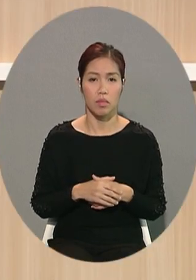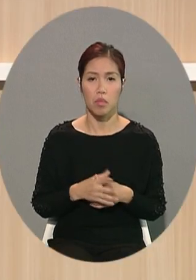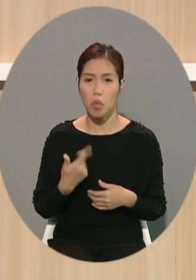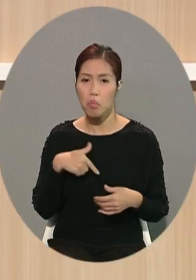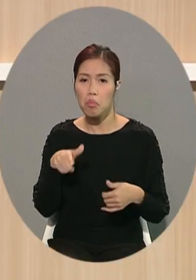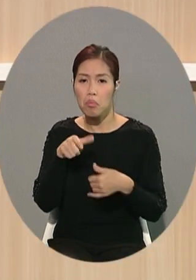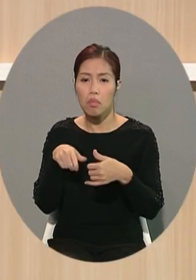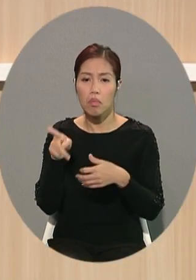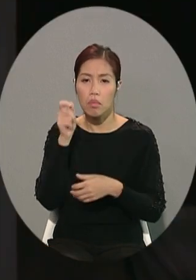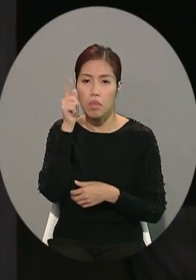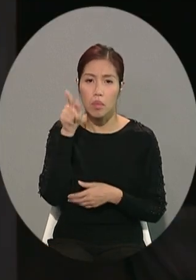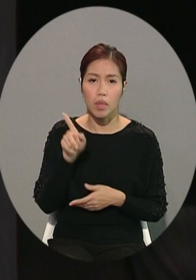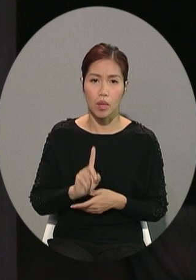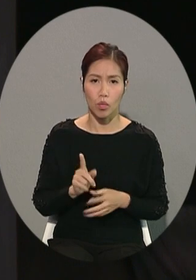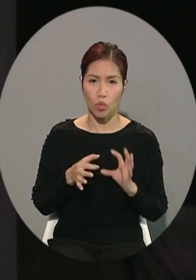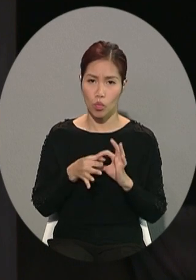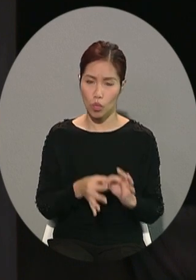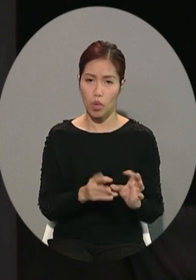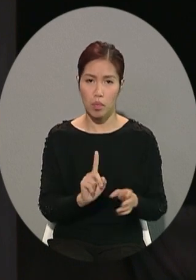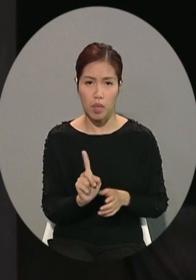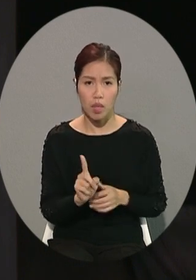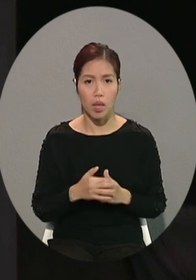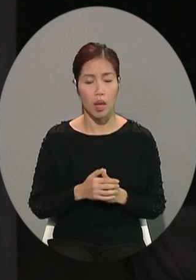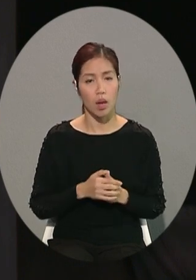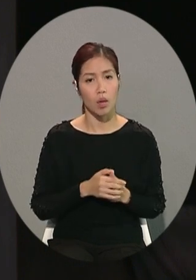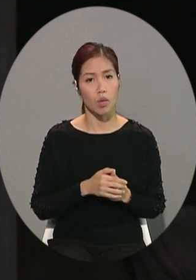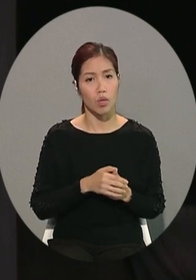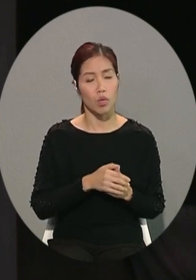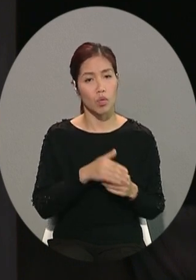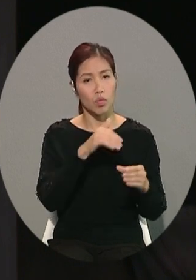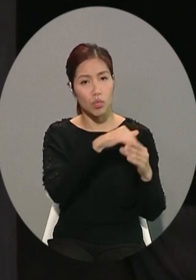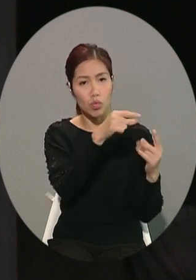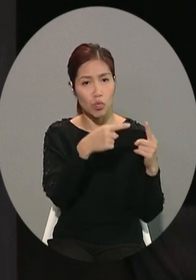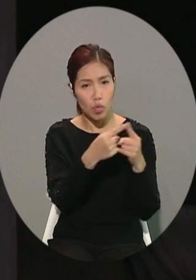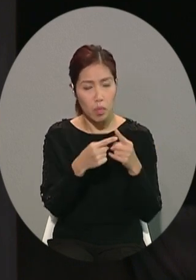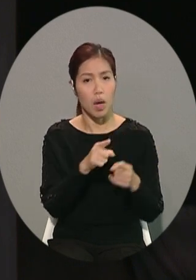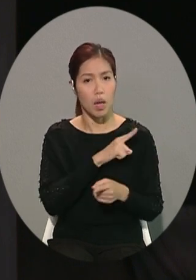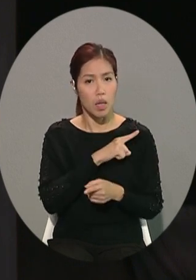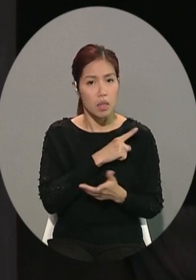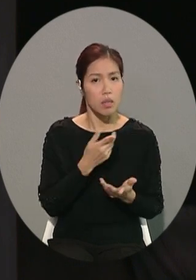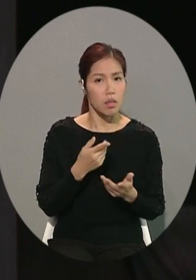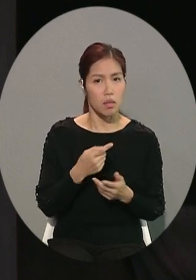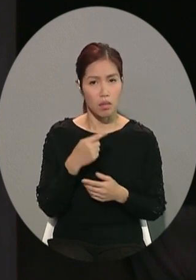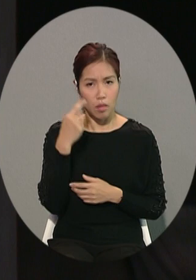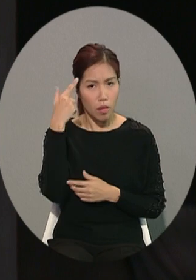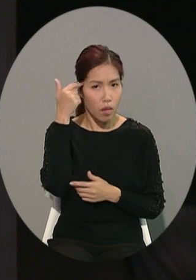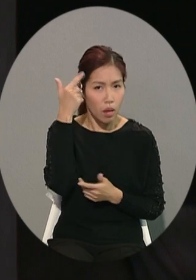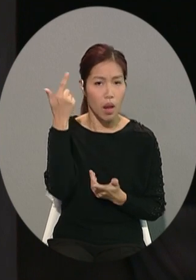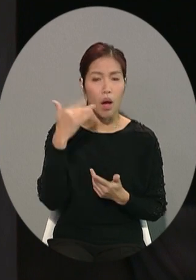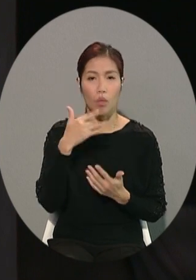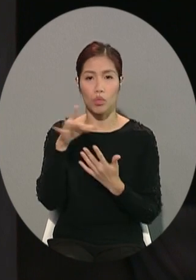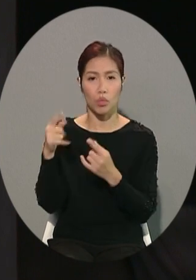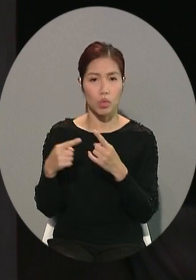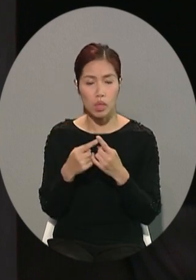關係呢？跟選民 這個特色跟選民有什麼關係？市民你們要自己是自求多福，如果有一個候選人他